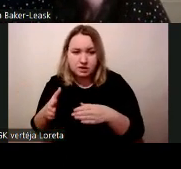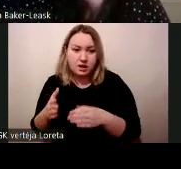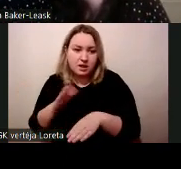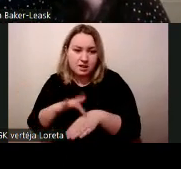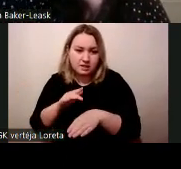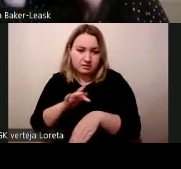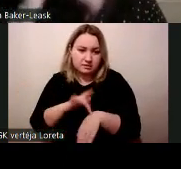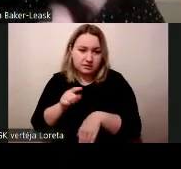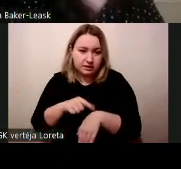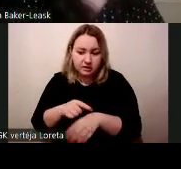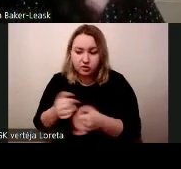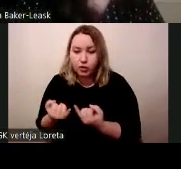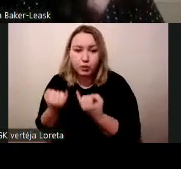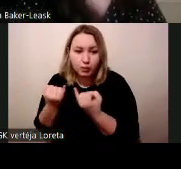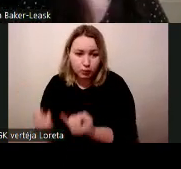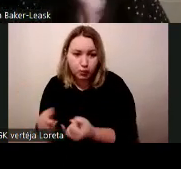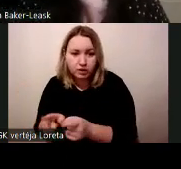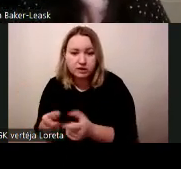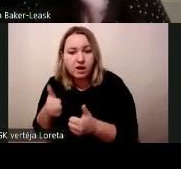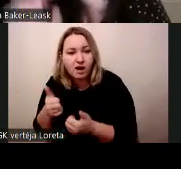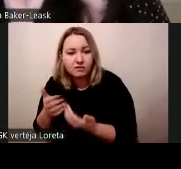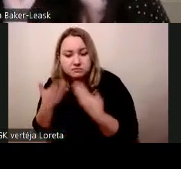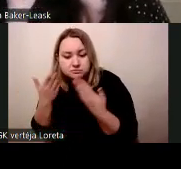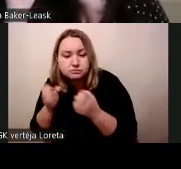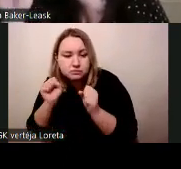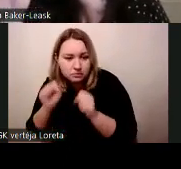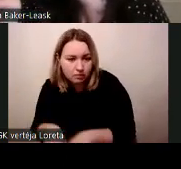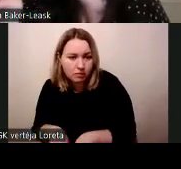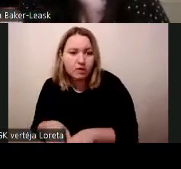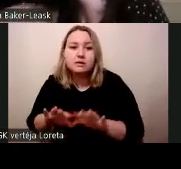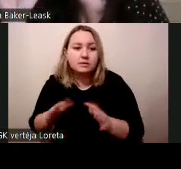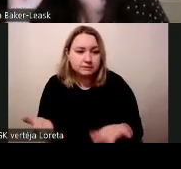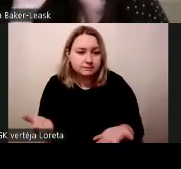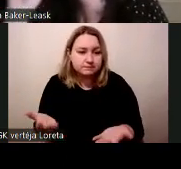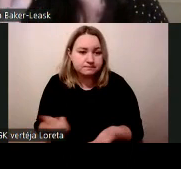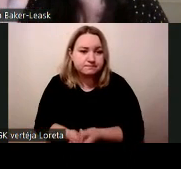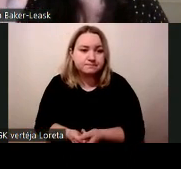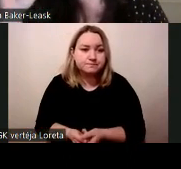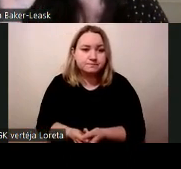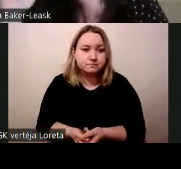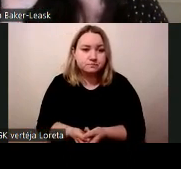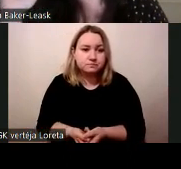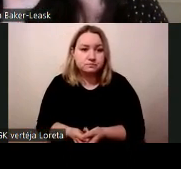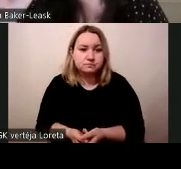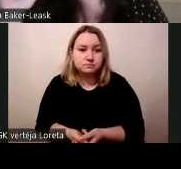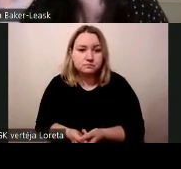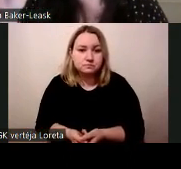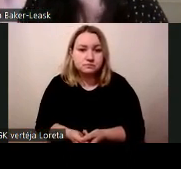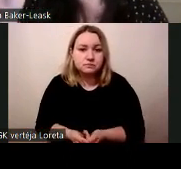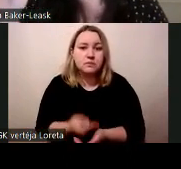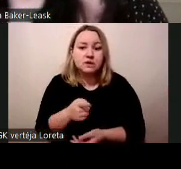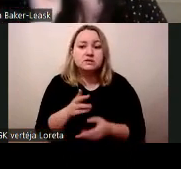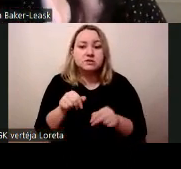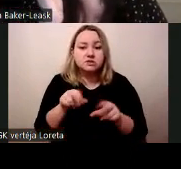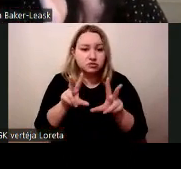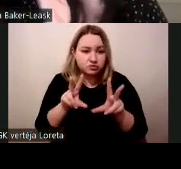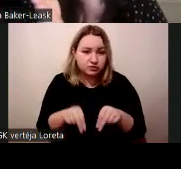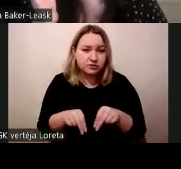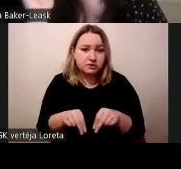laiko, pakankamai laiko vaikams, kad jie galėtų skaityti. Tai vat ir tiek. Ir tai iš tikrųjų